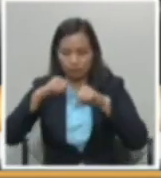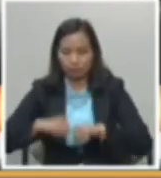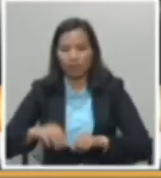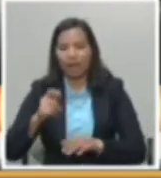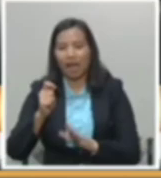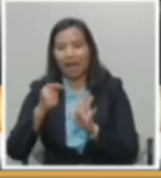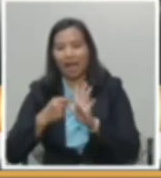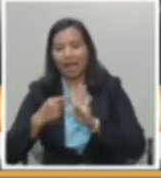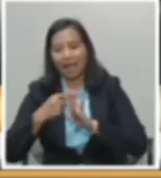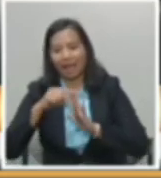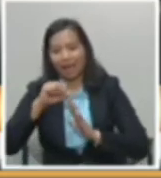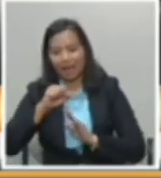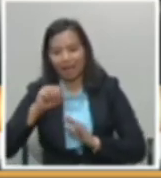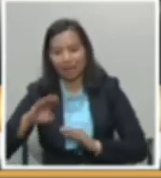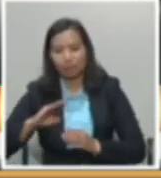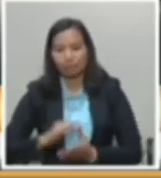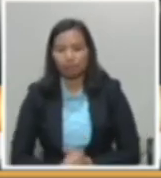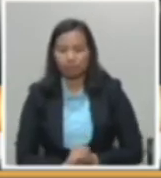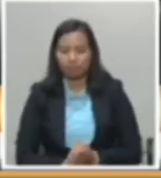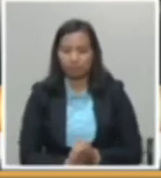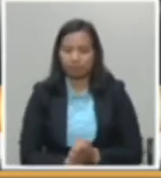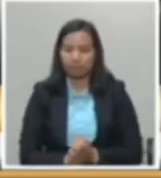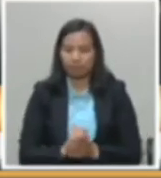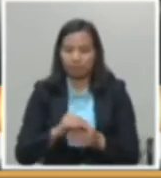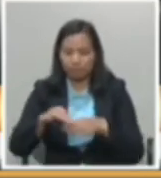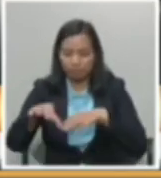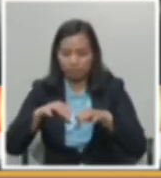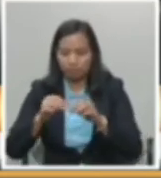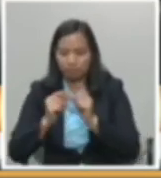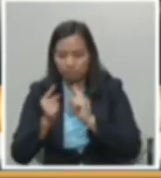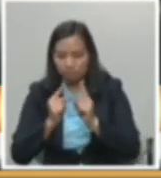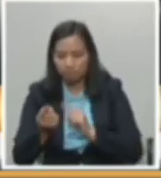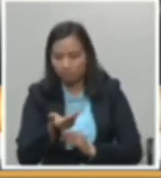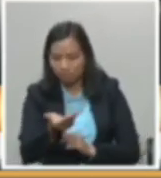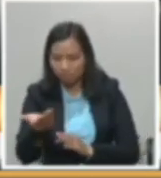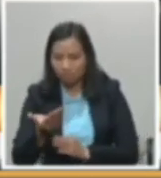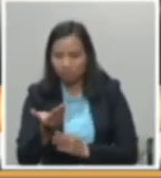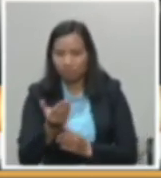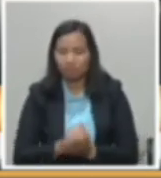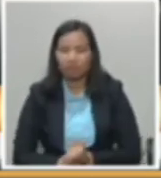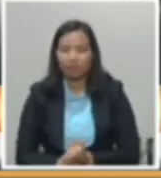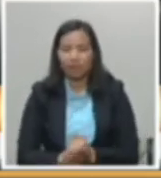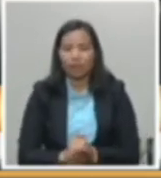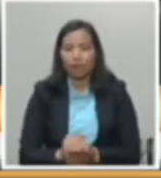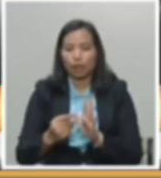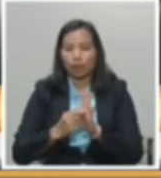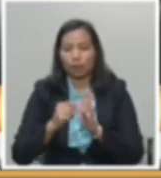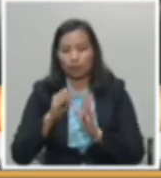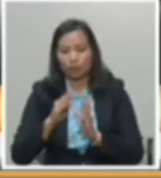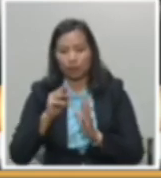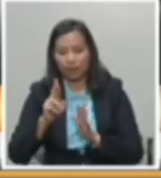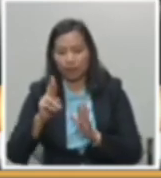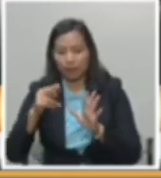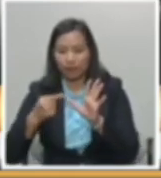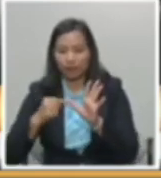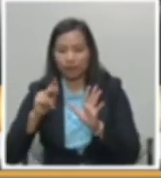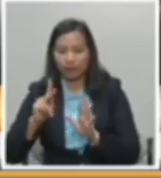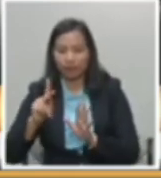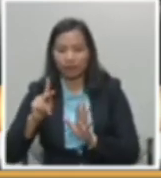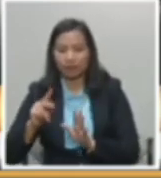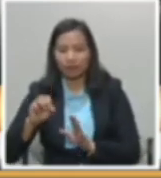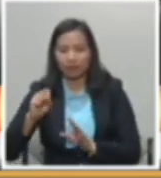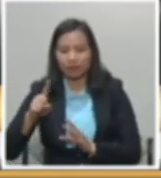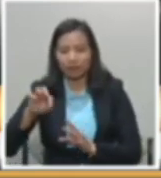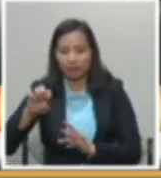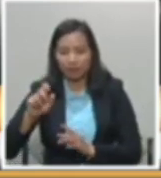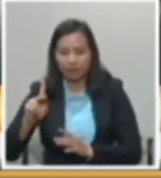รือที่เรียกว่า Regional Comprehensive Economic Partnership ทั้งต้องดูแลกรณี Brexit ซึ่งท่านรองนายกจุรินทร์ลักษณวิศิษฐ์ขออนุญ